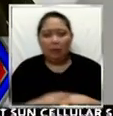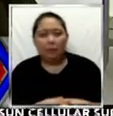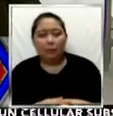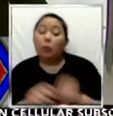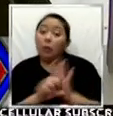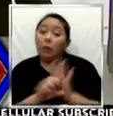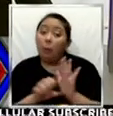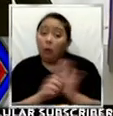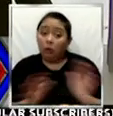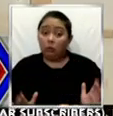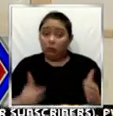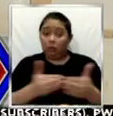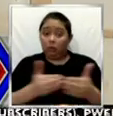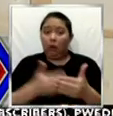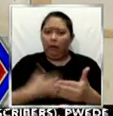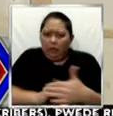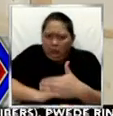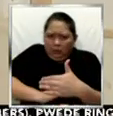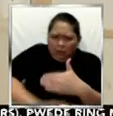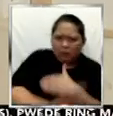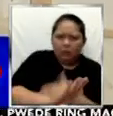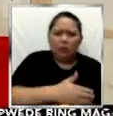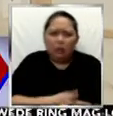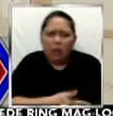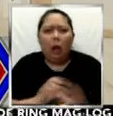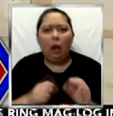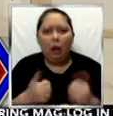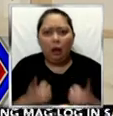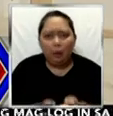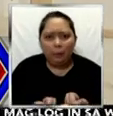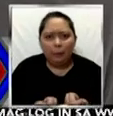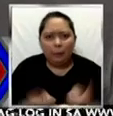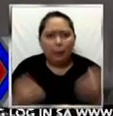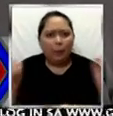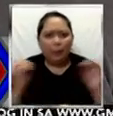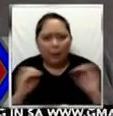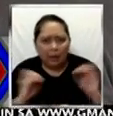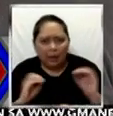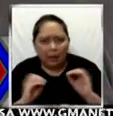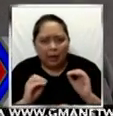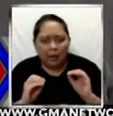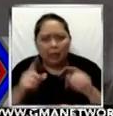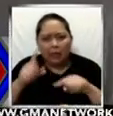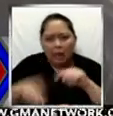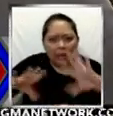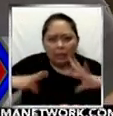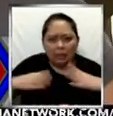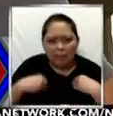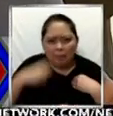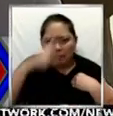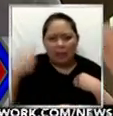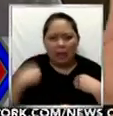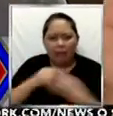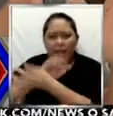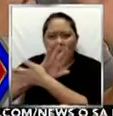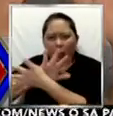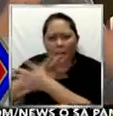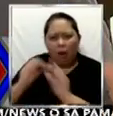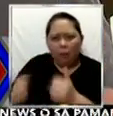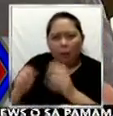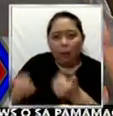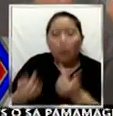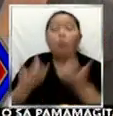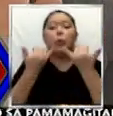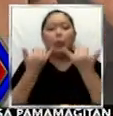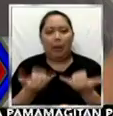natin sa isang lugar ang mga COVID-positive, mga PUIs, at yung ospital lang Binyan ay para sa mga hindi positive at